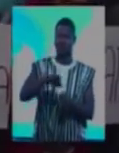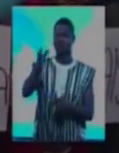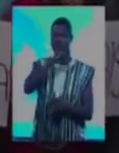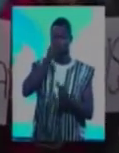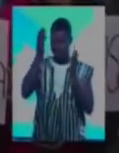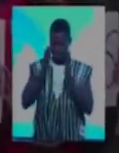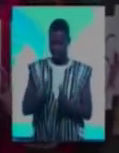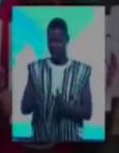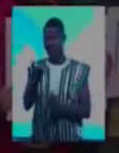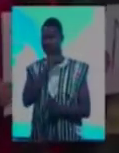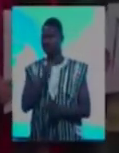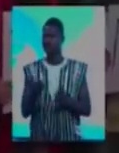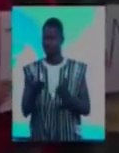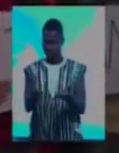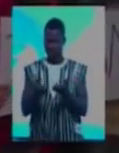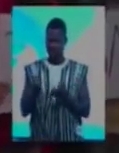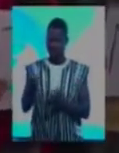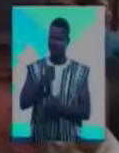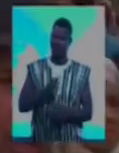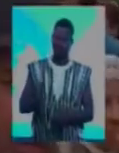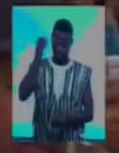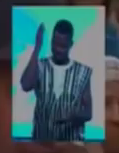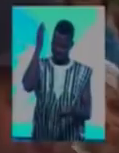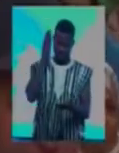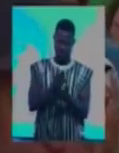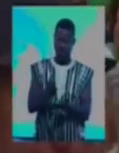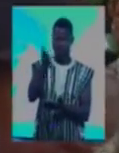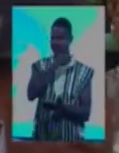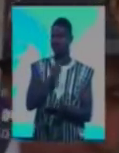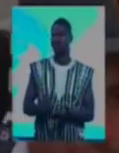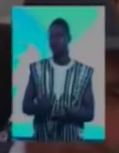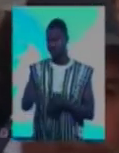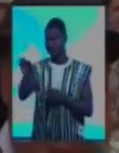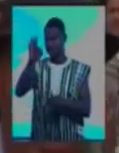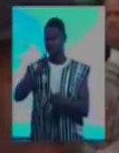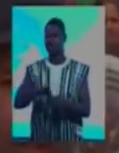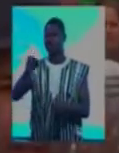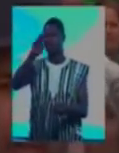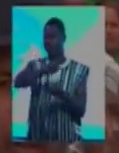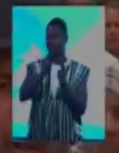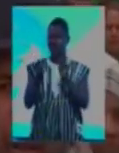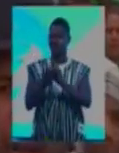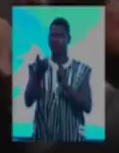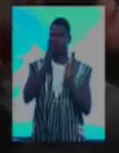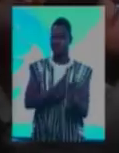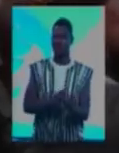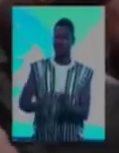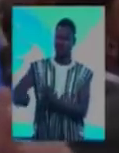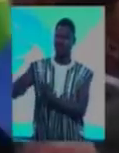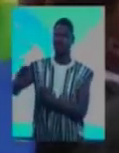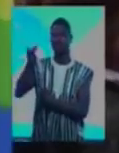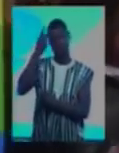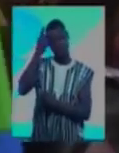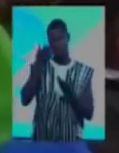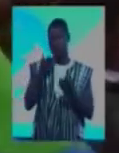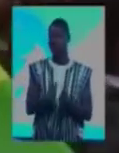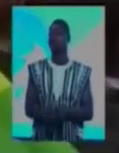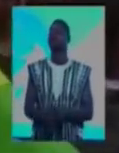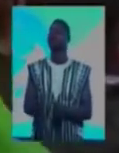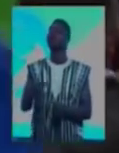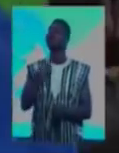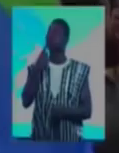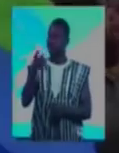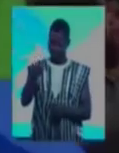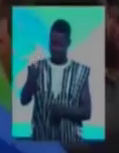manifestants. Ils réclament d'ailleurs l'annulation pure et simple du scrutin et le renouvellement de la classe politique. Ils protestent aussi contre les